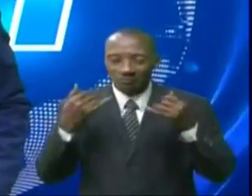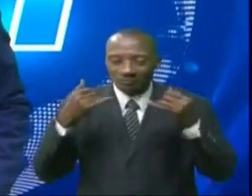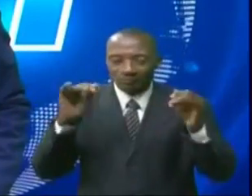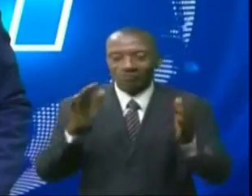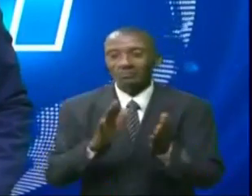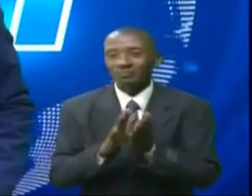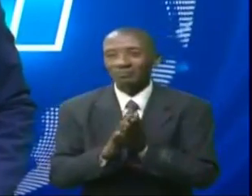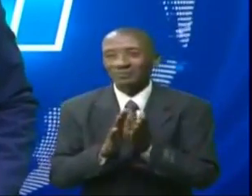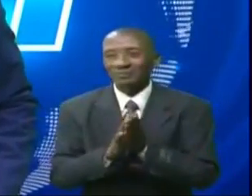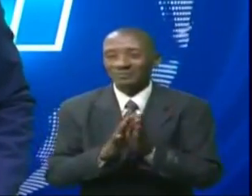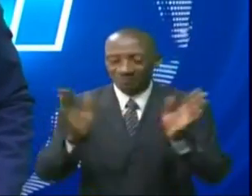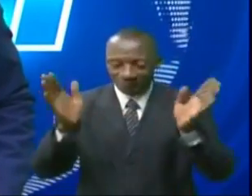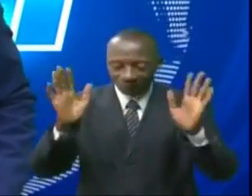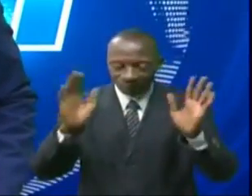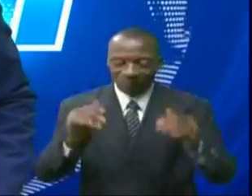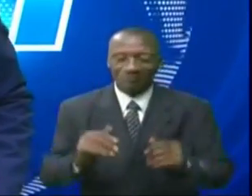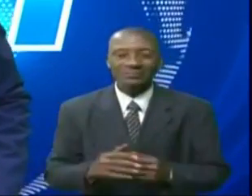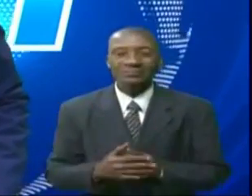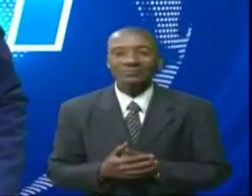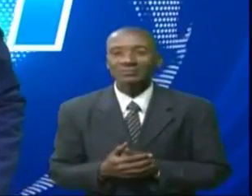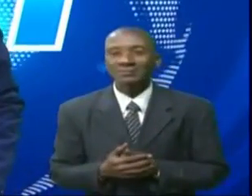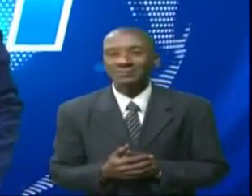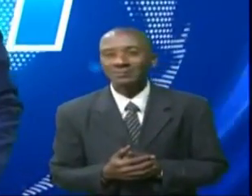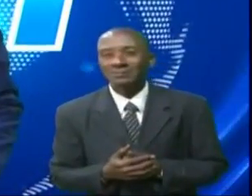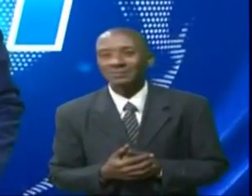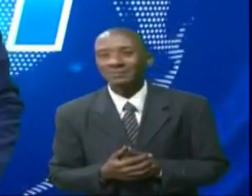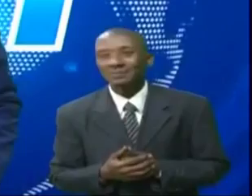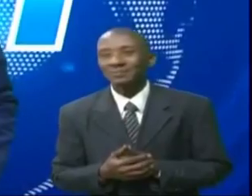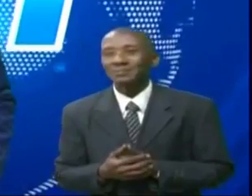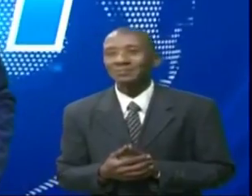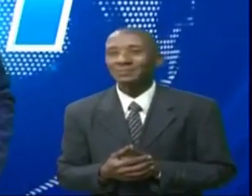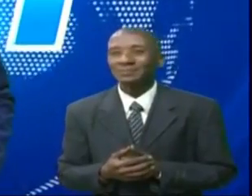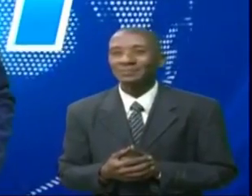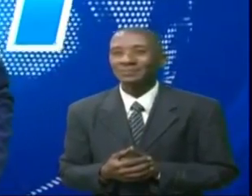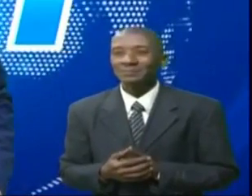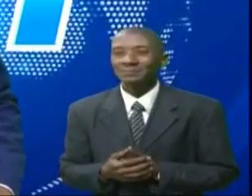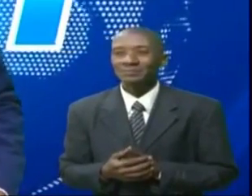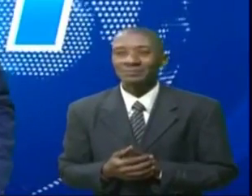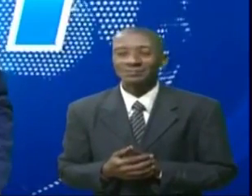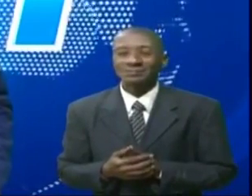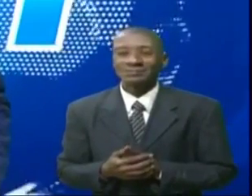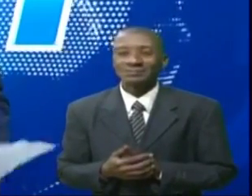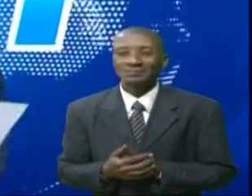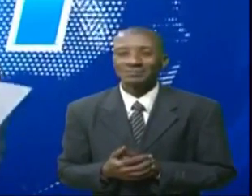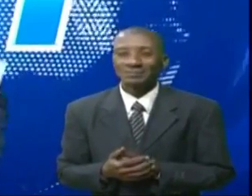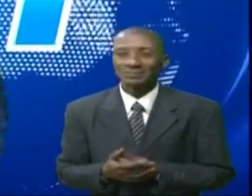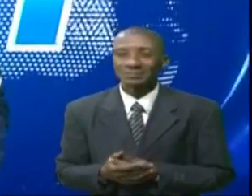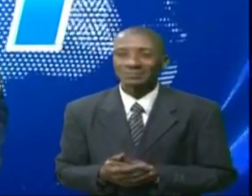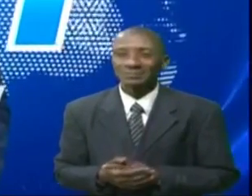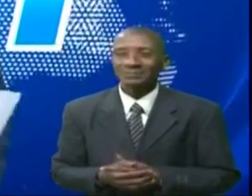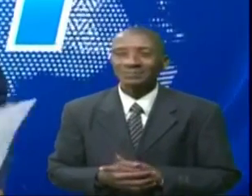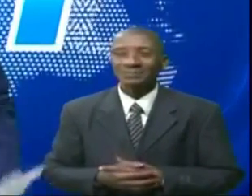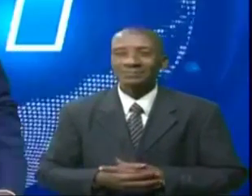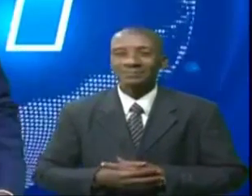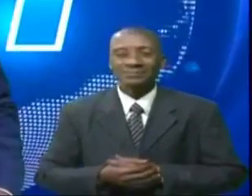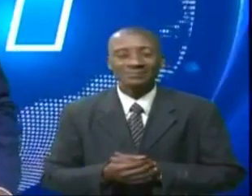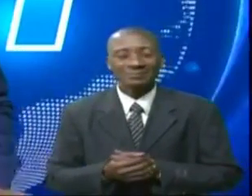Médard Moubenga, Henri Alimassi. Merci de nous avoir suivis. L'actualité continue sur nos antennes. Retrouvez dans moins de 30